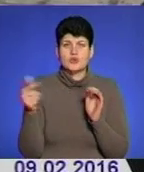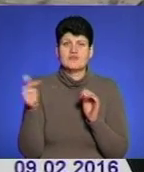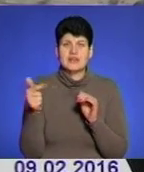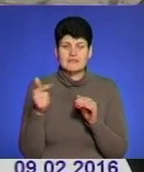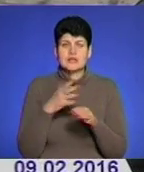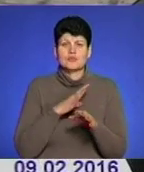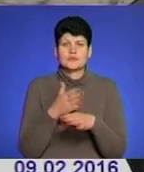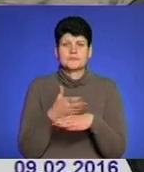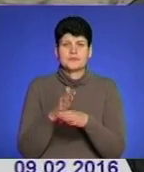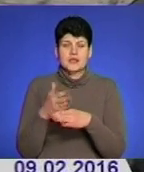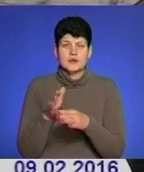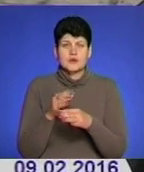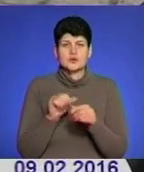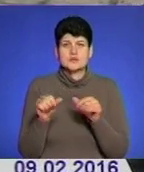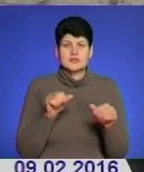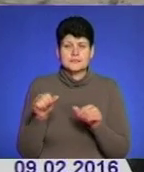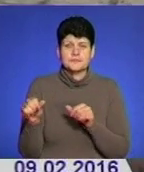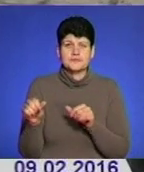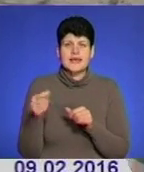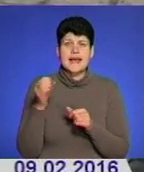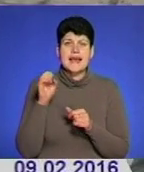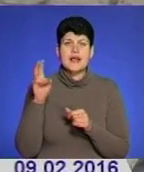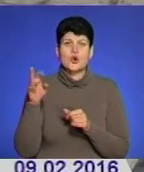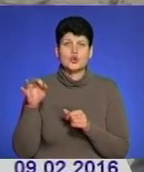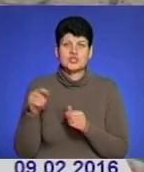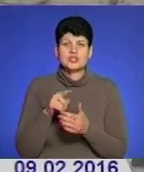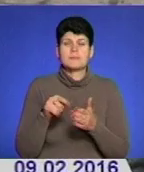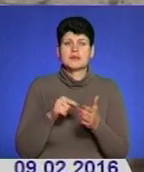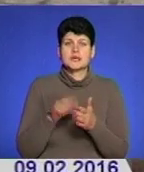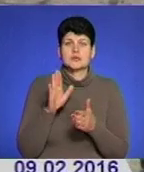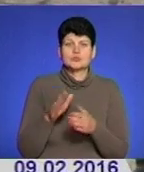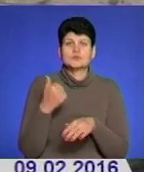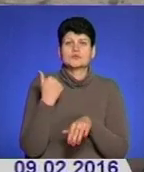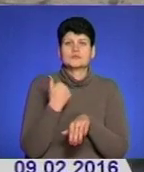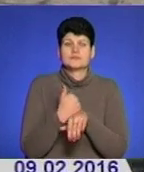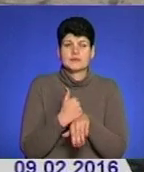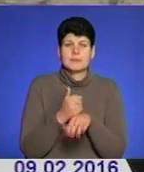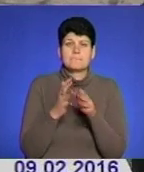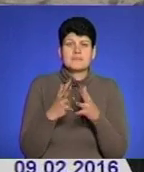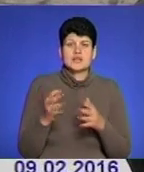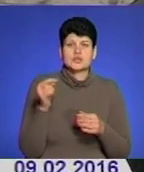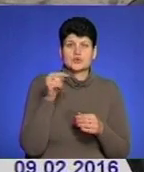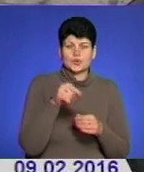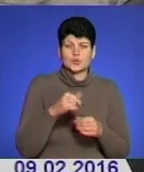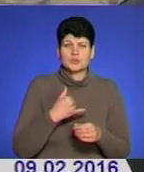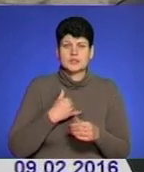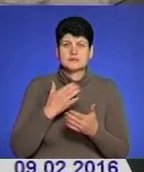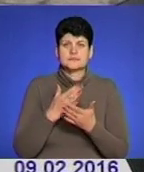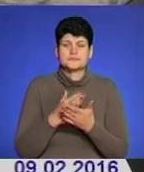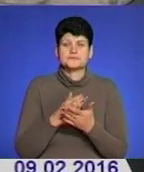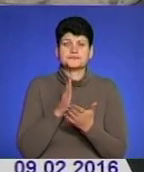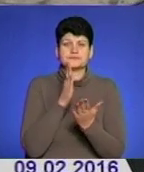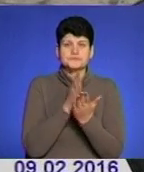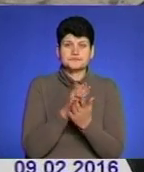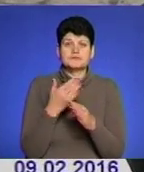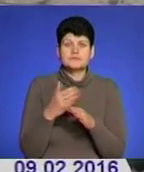на інфраструктуру територіальних громад, екологічне питання буде одним з ключових. Більше того, ми ставимо собі за мету, що частина